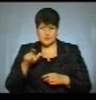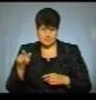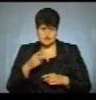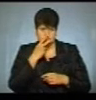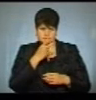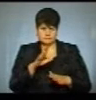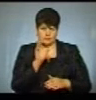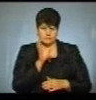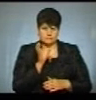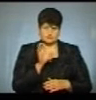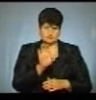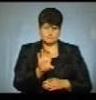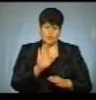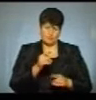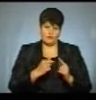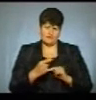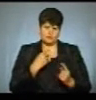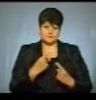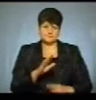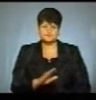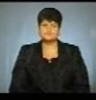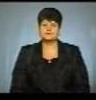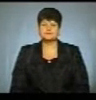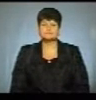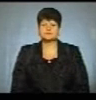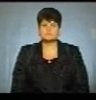переглянути її відеоматеріал, потім повернемося.